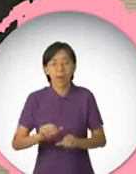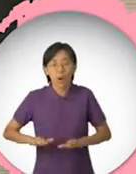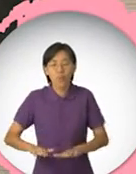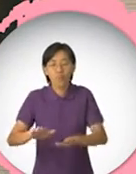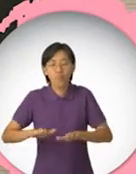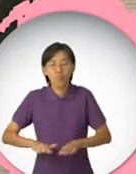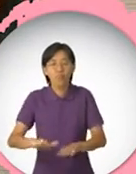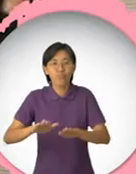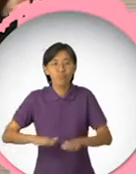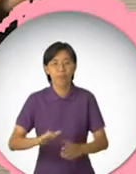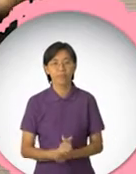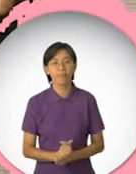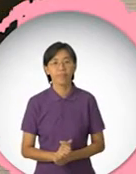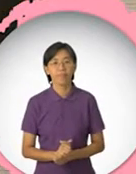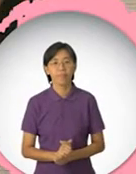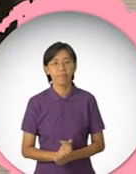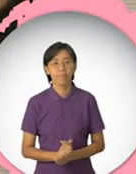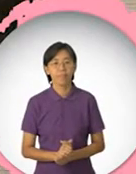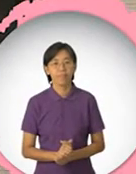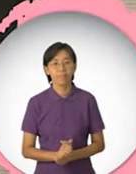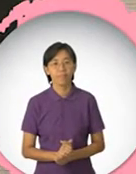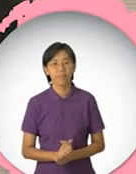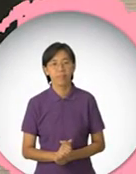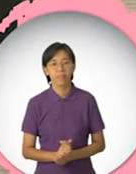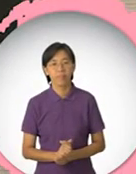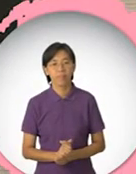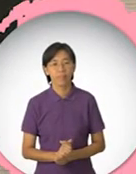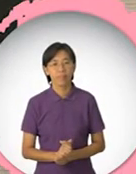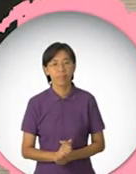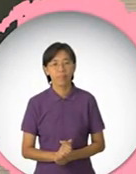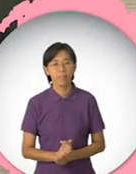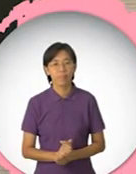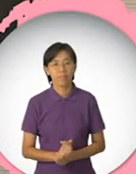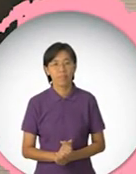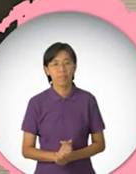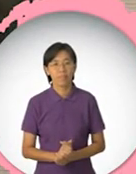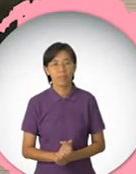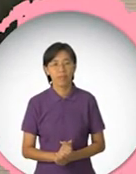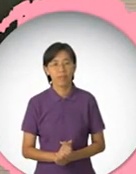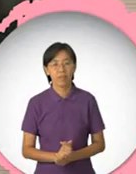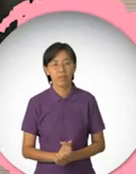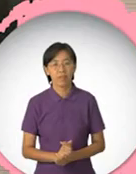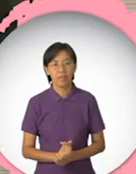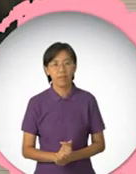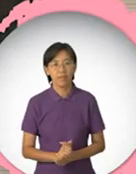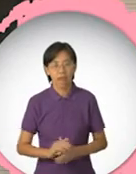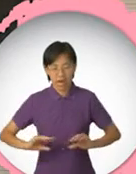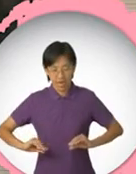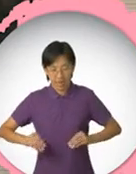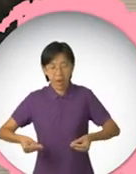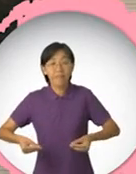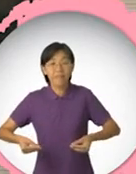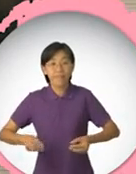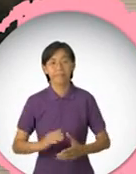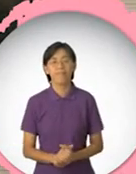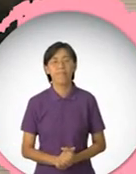สมจะถึงมุมที่3และมุมที่4อะค่ะเราถึงจะพับกระดาษ อ๋อพับด้านสุดท้าย ค่ะแล้วก็จะดันส่วน